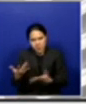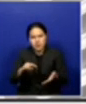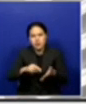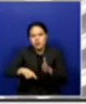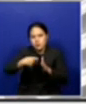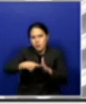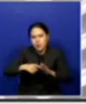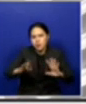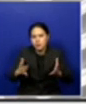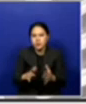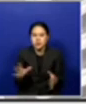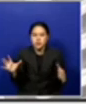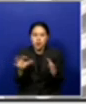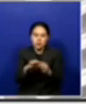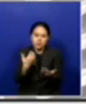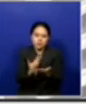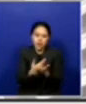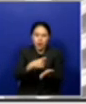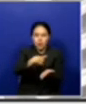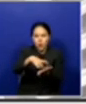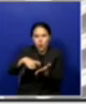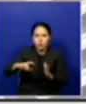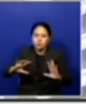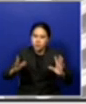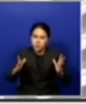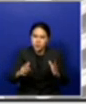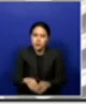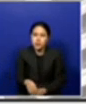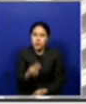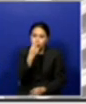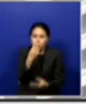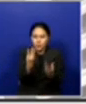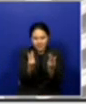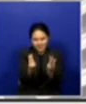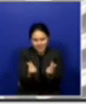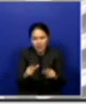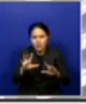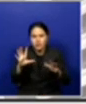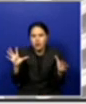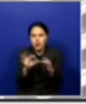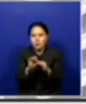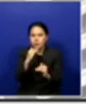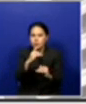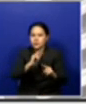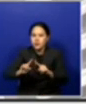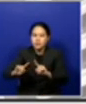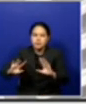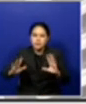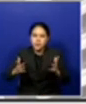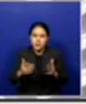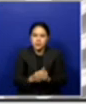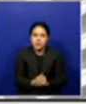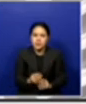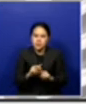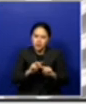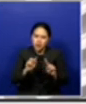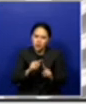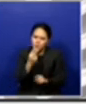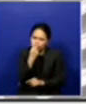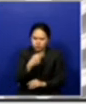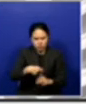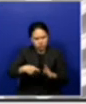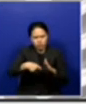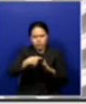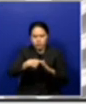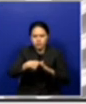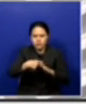าณผมไม่ได้ลงรายละเอียดของการปรับขาเข้านะครับเยอะมากที่ไปดูแล้วไม่สมเหตุสมผลเ